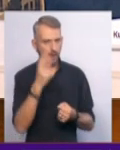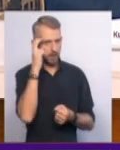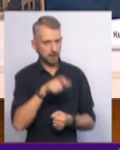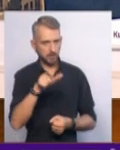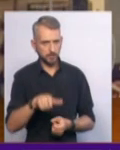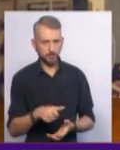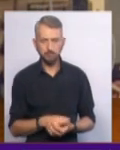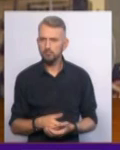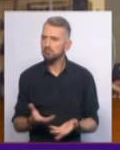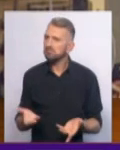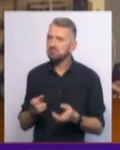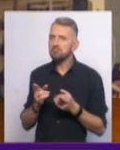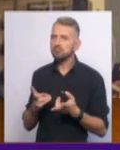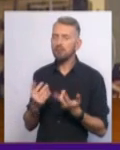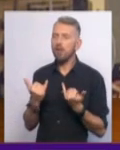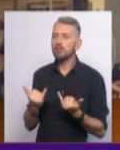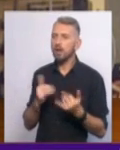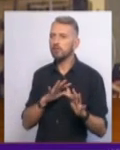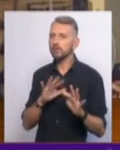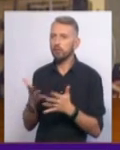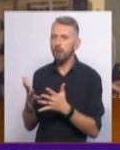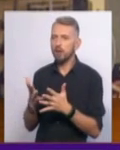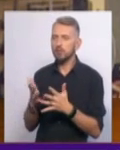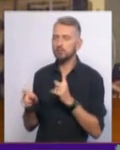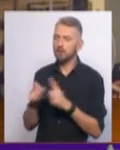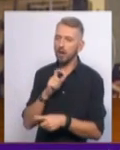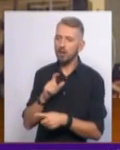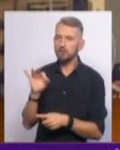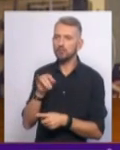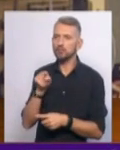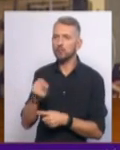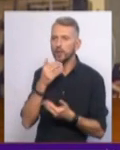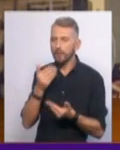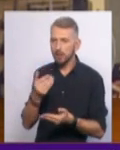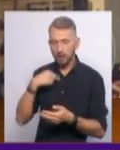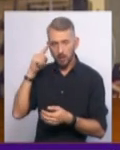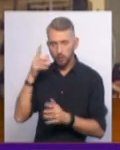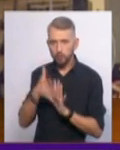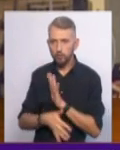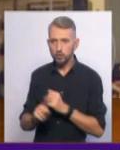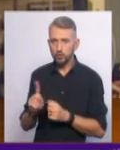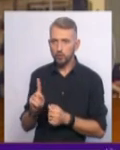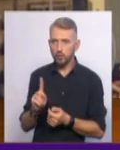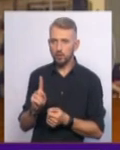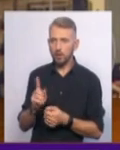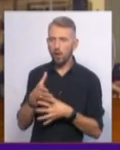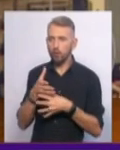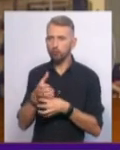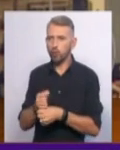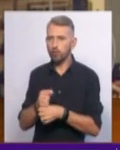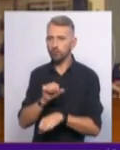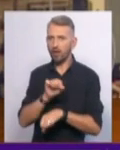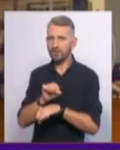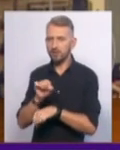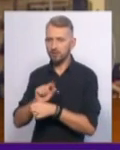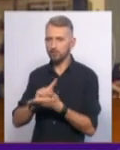угу. І яким чином зараз відбувається реакція з приводу ось цього звернення? Тому що я так розумію, що скорочення станції